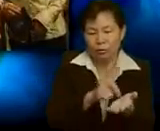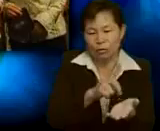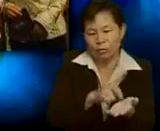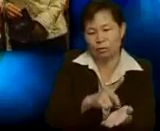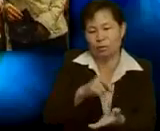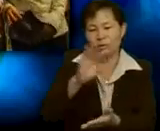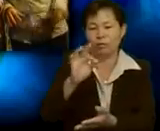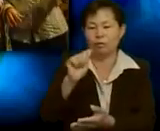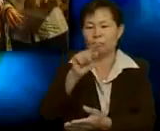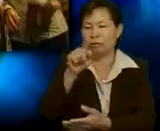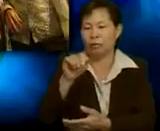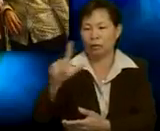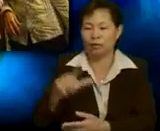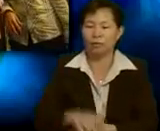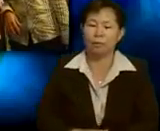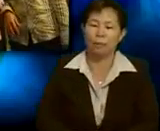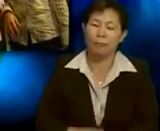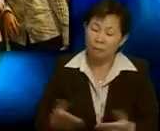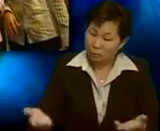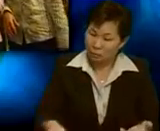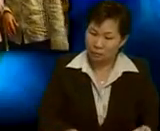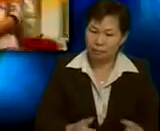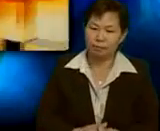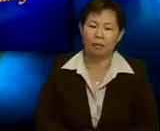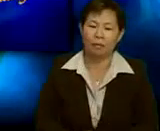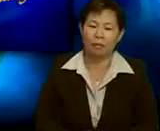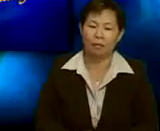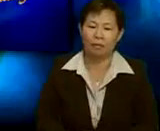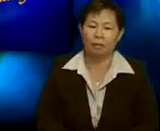untuk mengulas isu kita pada episod kali ini. Silakan.